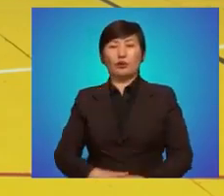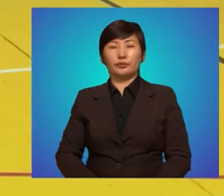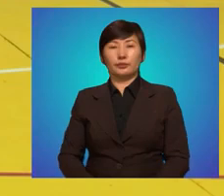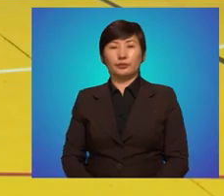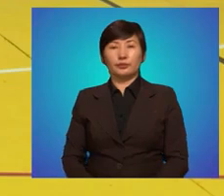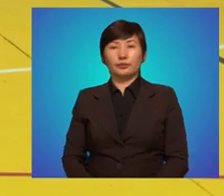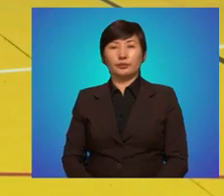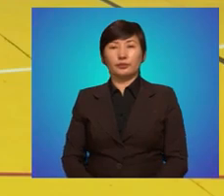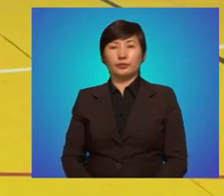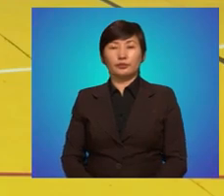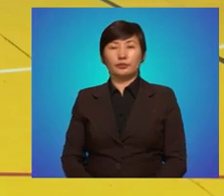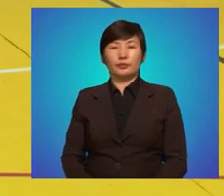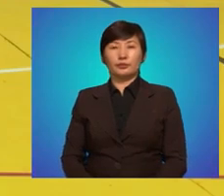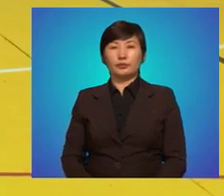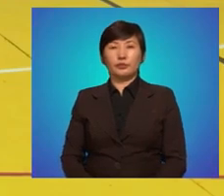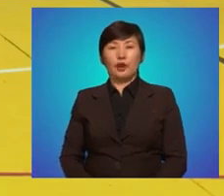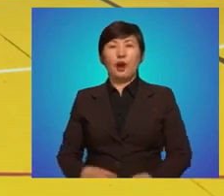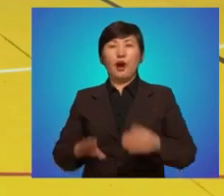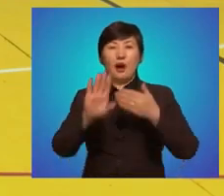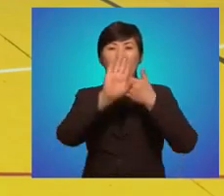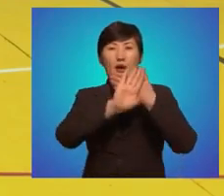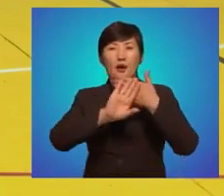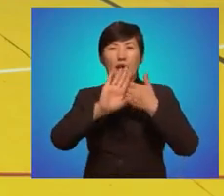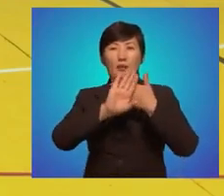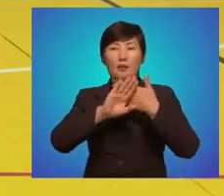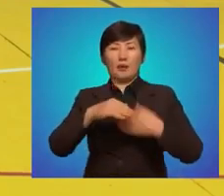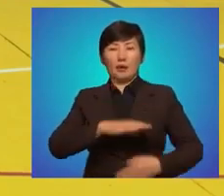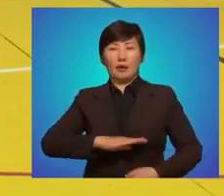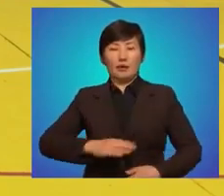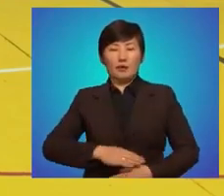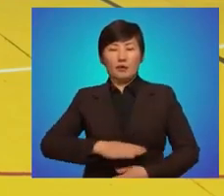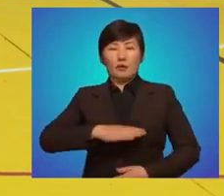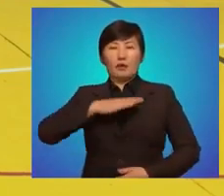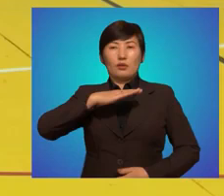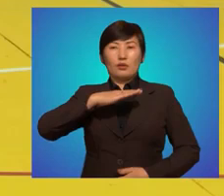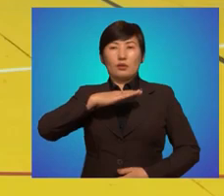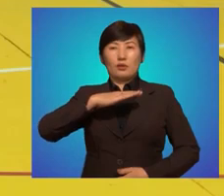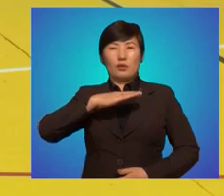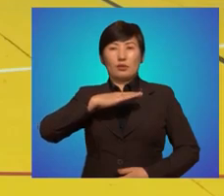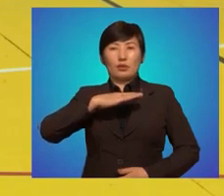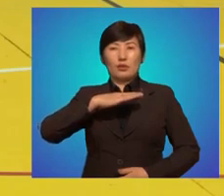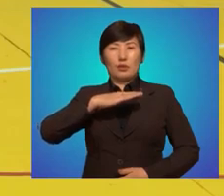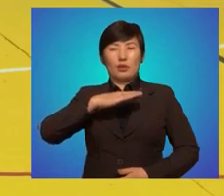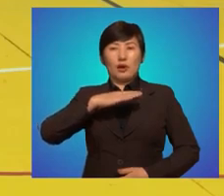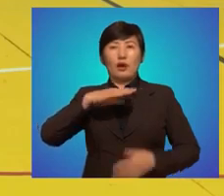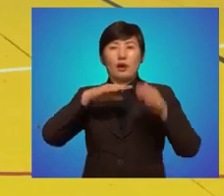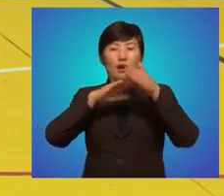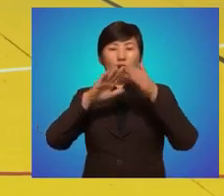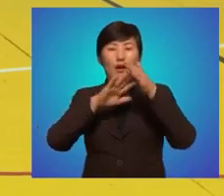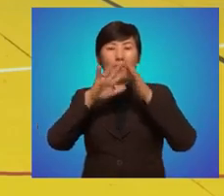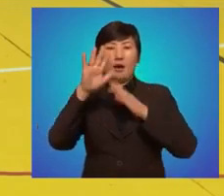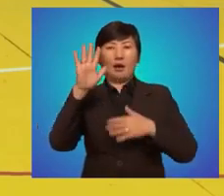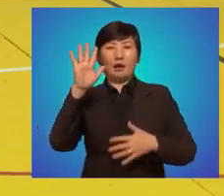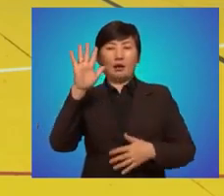За хаалтыг хийж гүйцэтгэхдээ гидсийг татаад цээж дээш өргөгдөж эрүү дотгошо байна. Мөн гар сар ууяар